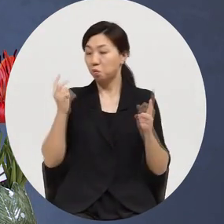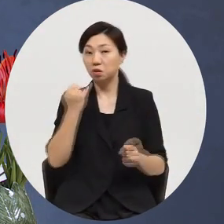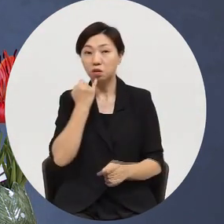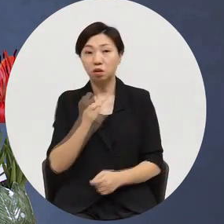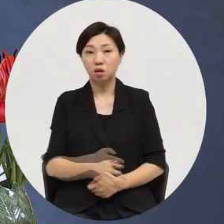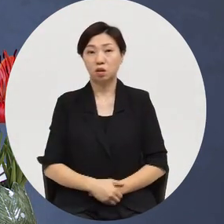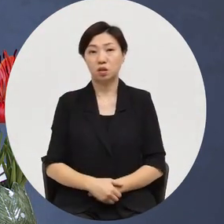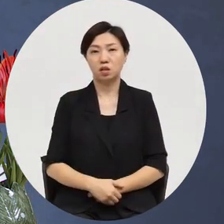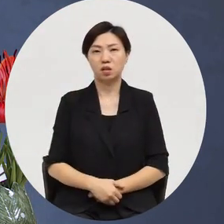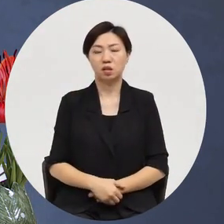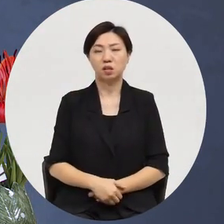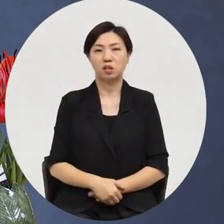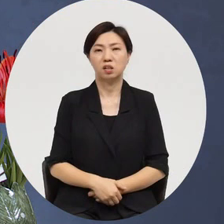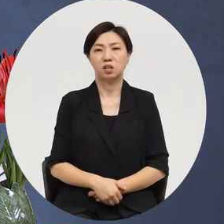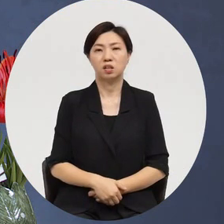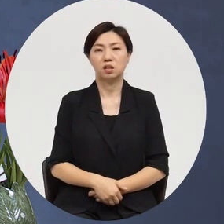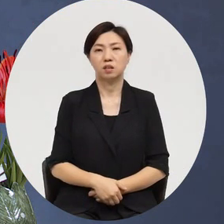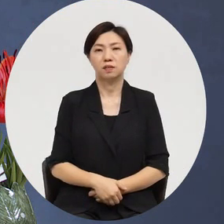거예요.